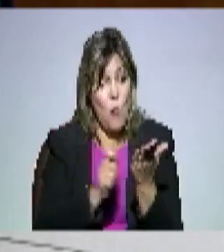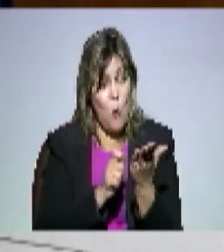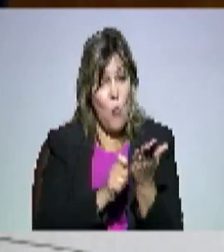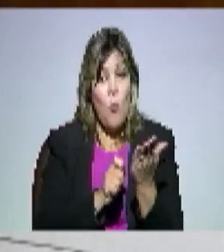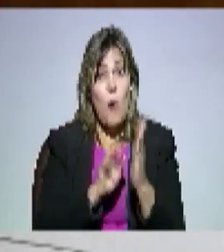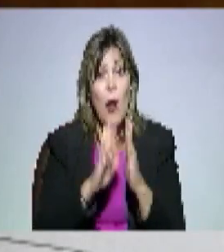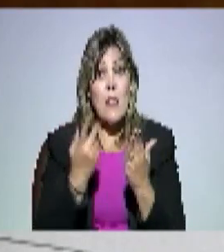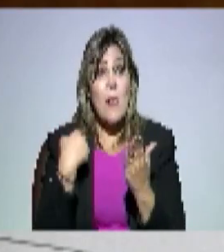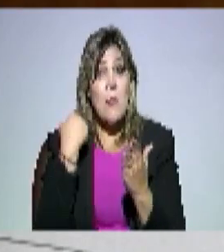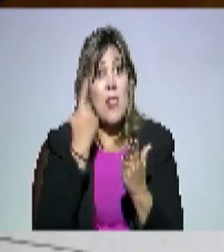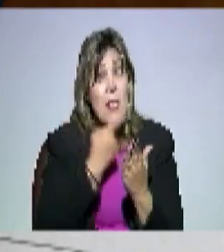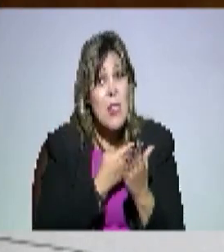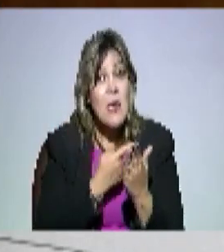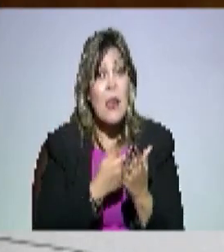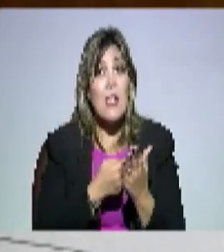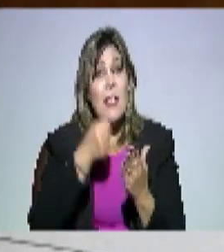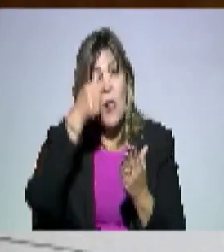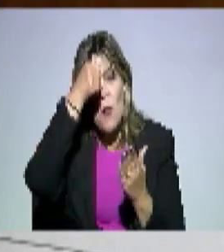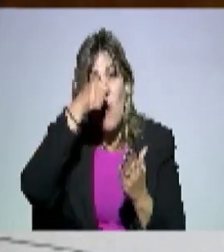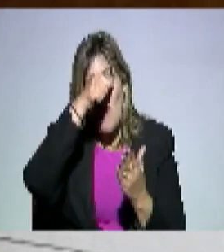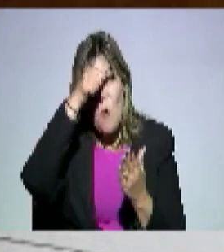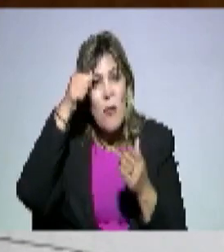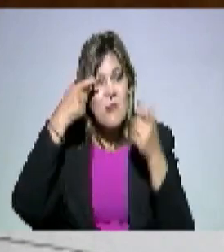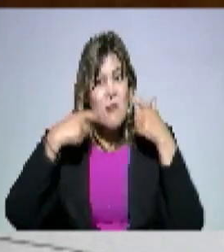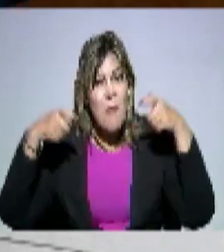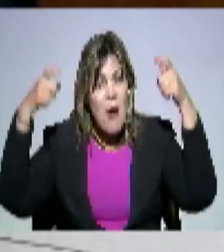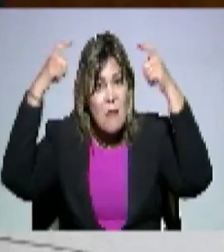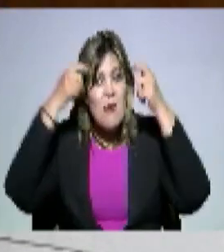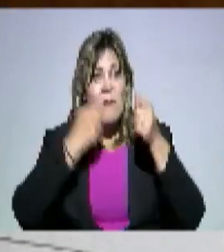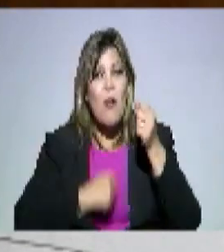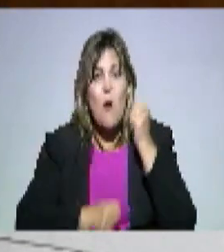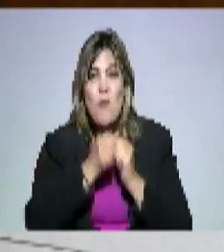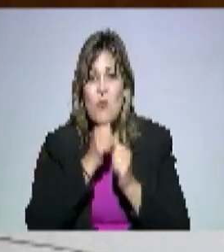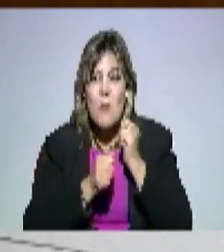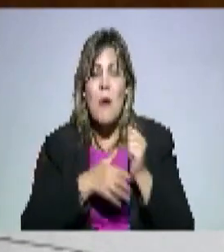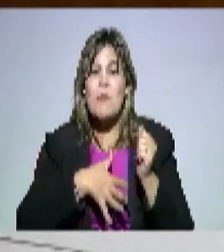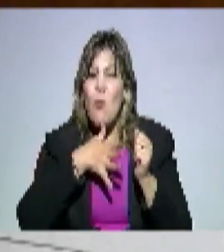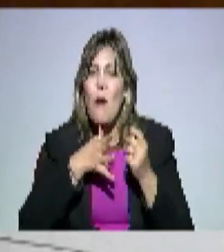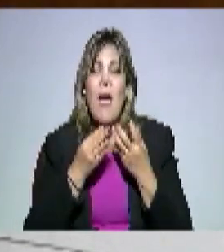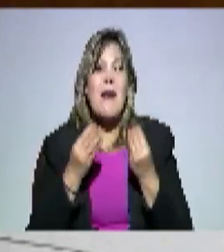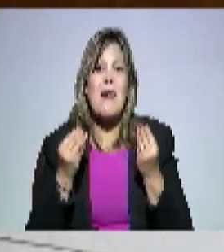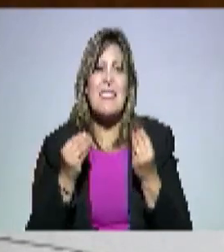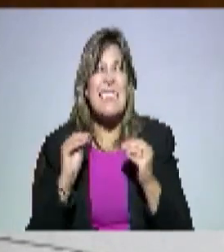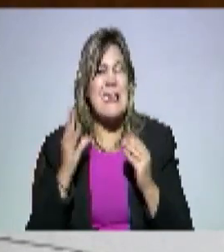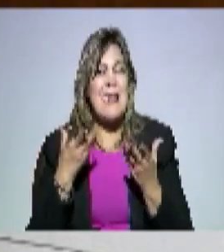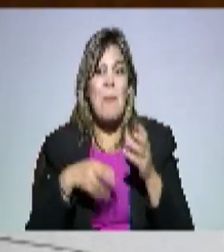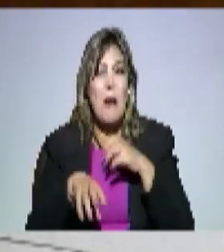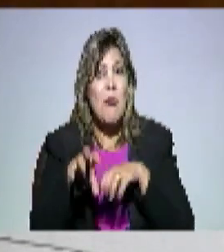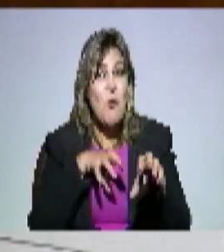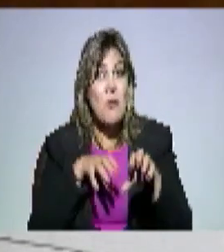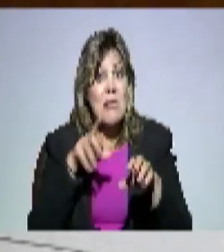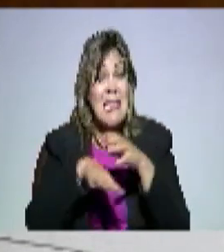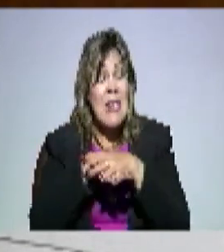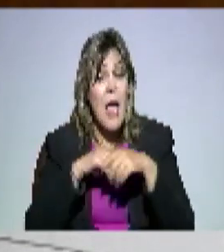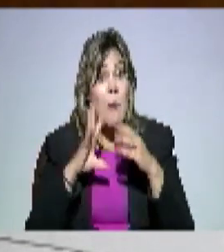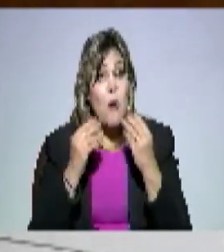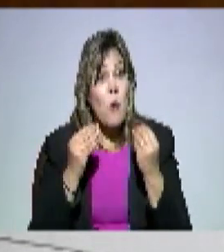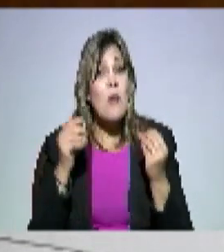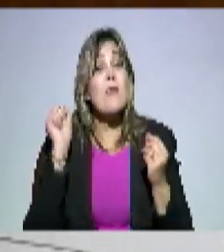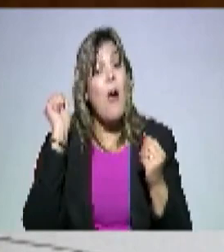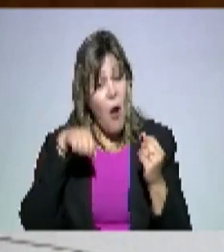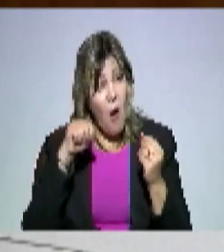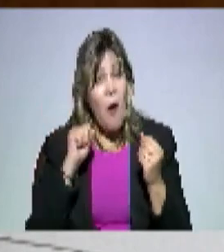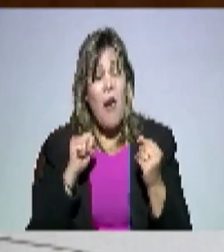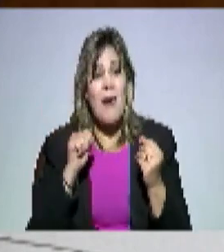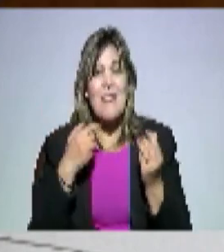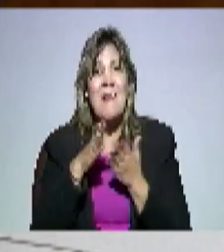لاهوتيه ورسم اقفه و شمامسه وكهنه عمل عمل عظيم قوي ايه ده ماري مورقس انت عملت كل ده قال اه